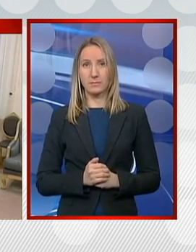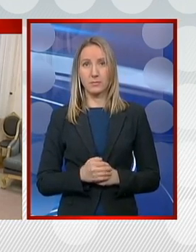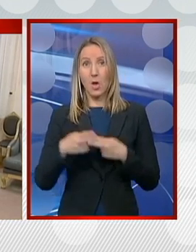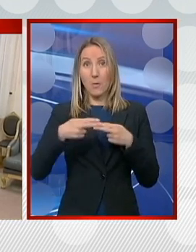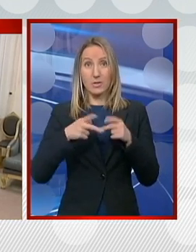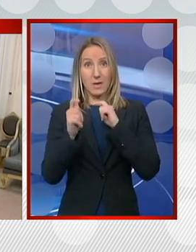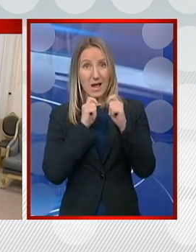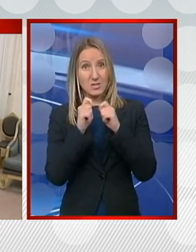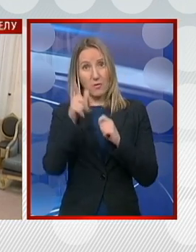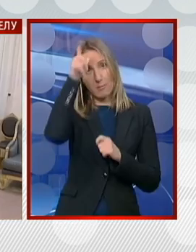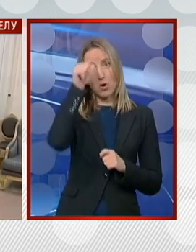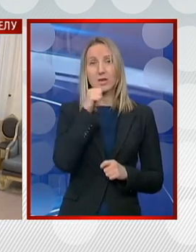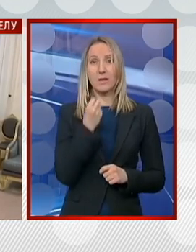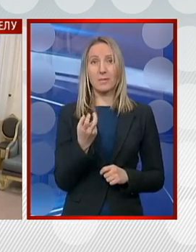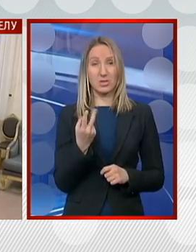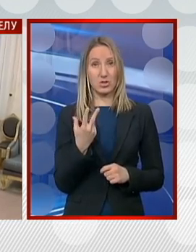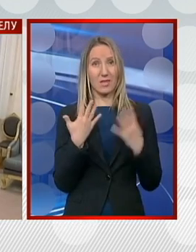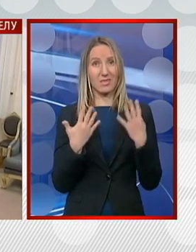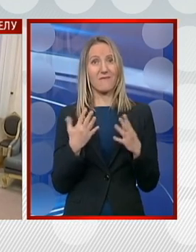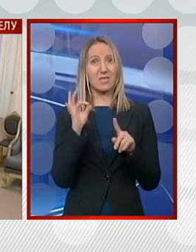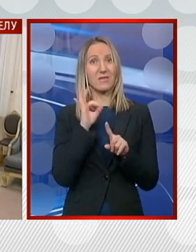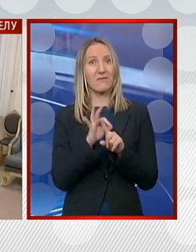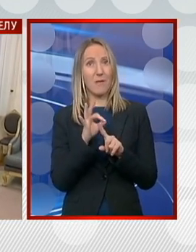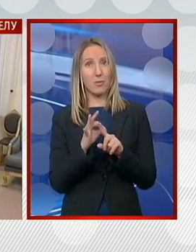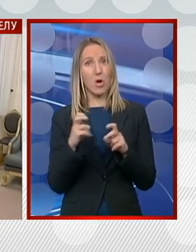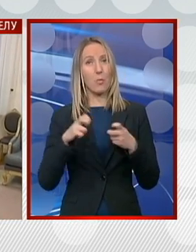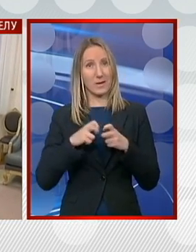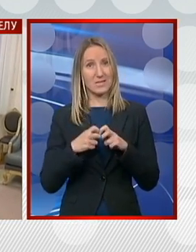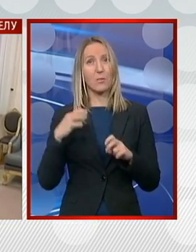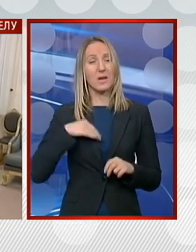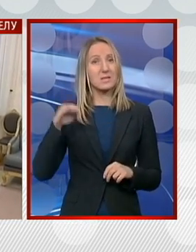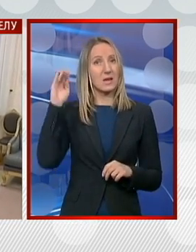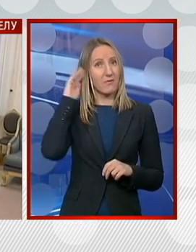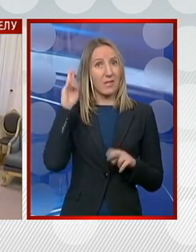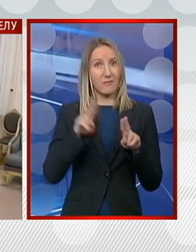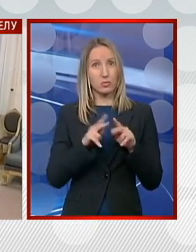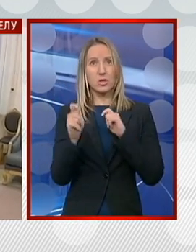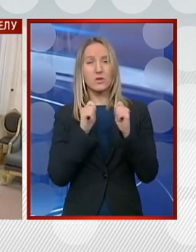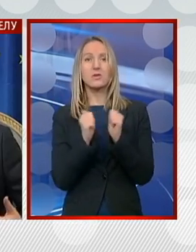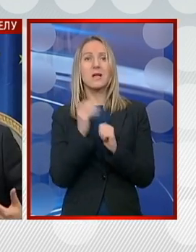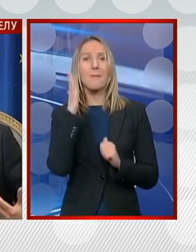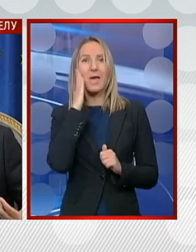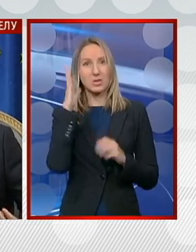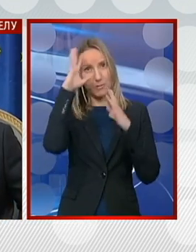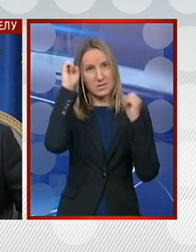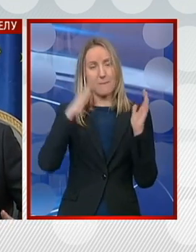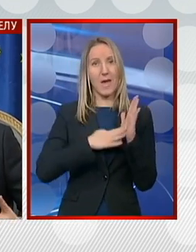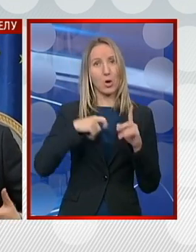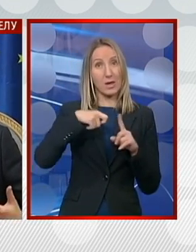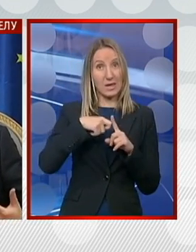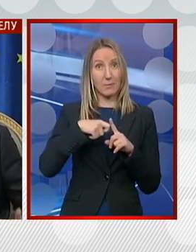O predstojećim razgovorima Beograda i Prištine 9. februara u Briselu premijer Vučić je razgovarao i sa američkim ambasadorom Michaelom